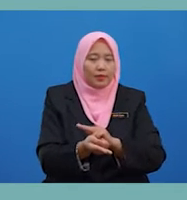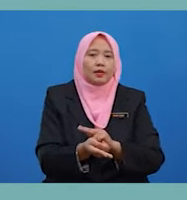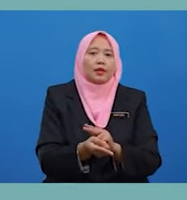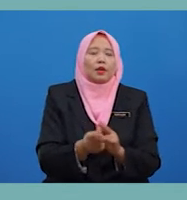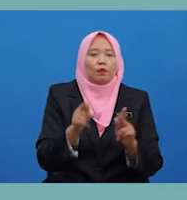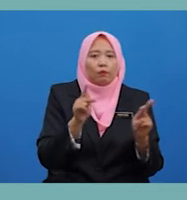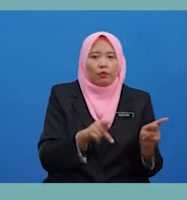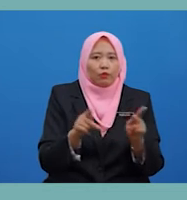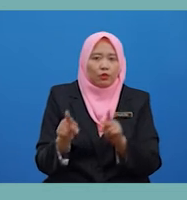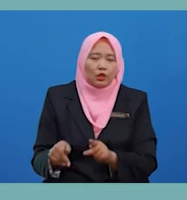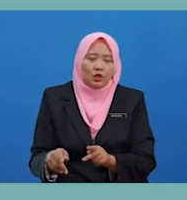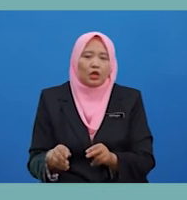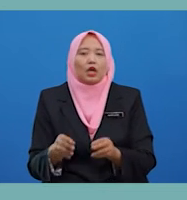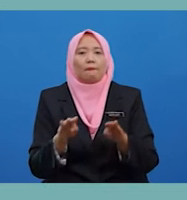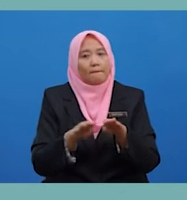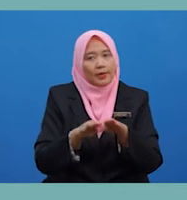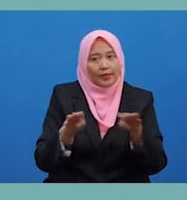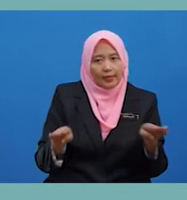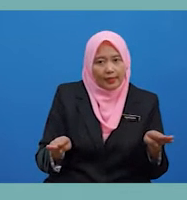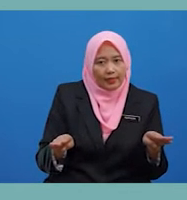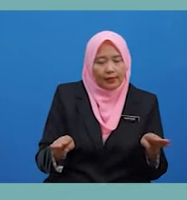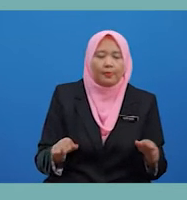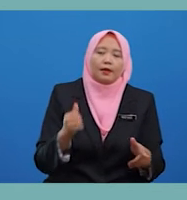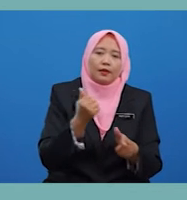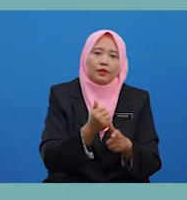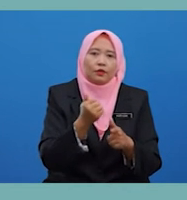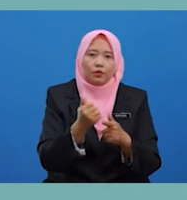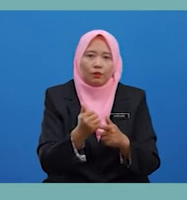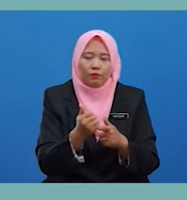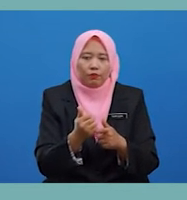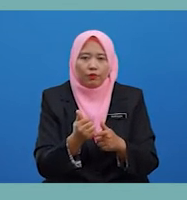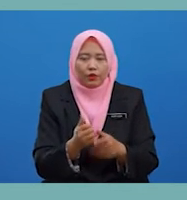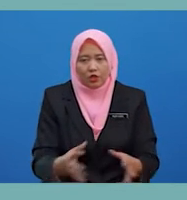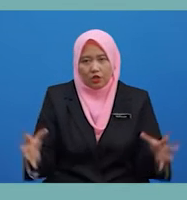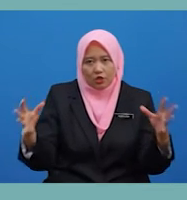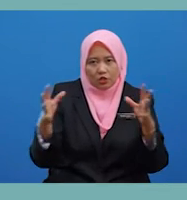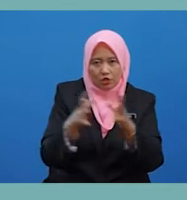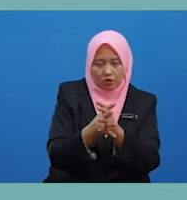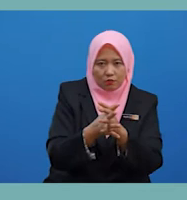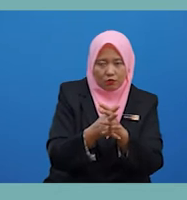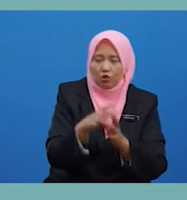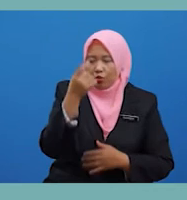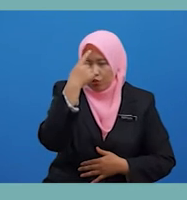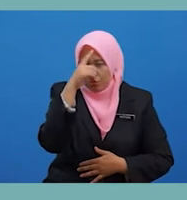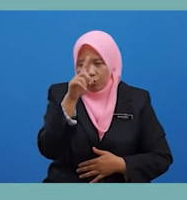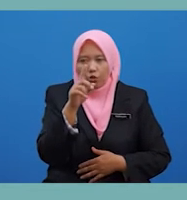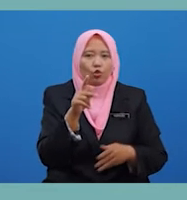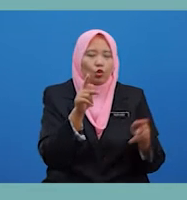mana-mana pola, sama ada pola perubahan, pola perbandingan atau gabungan kedua-duanya sekali.